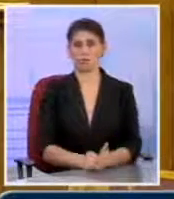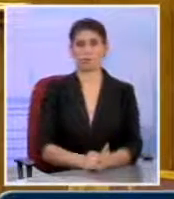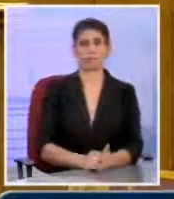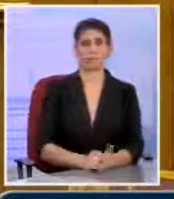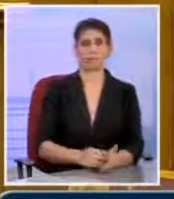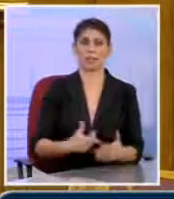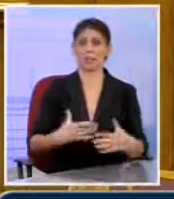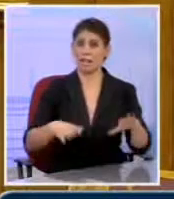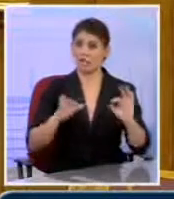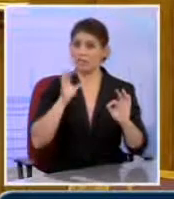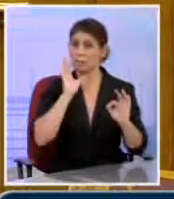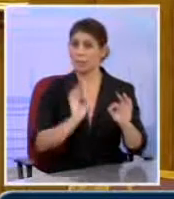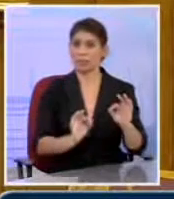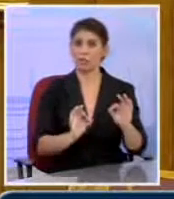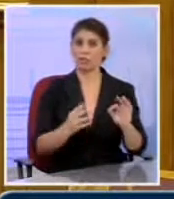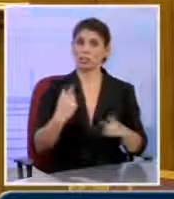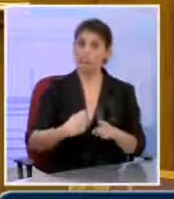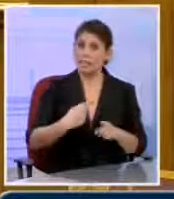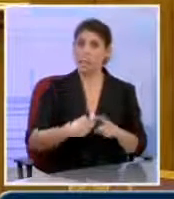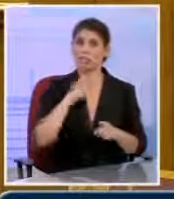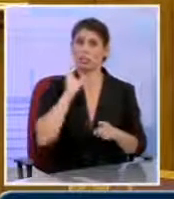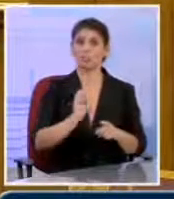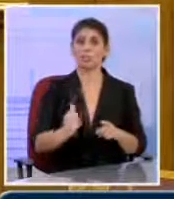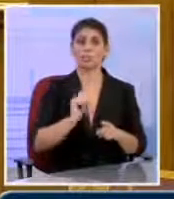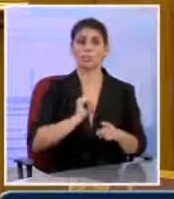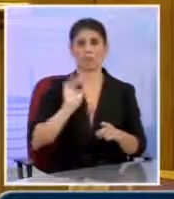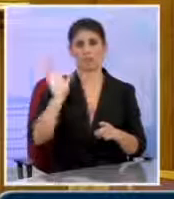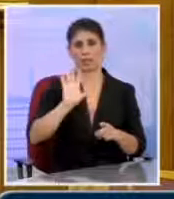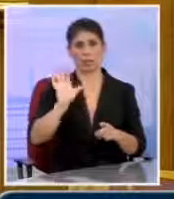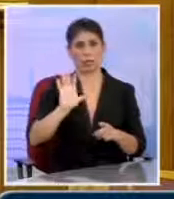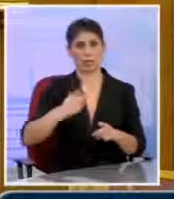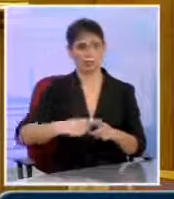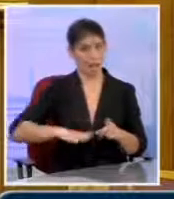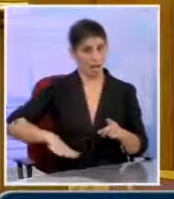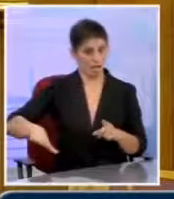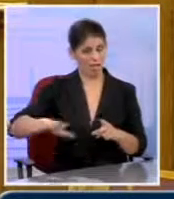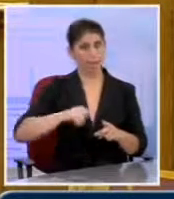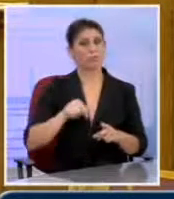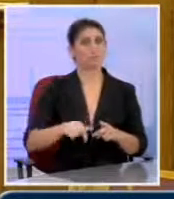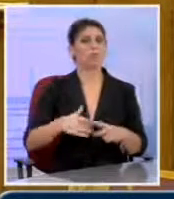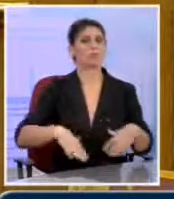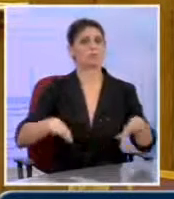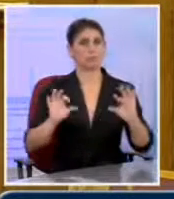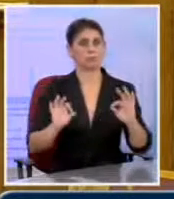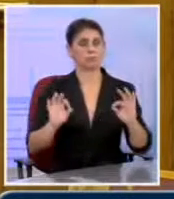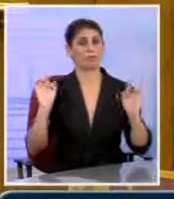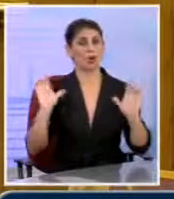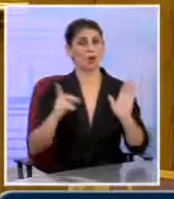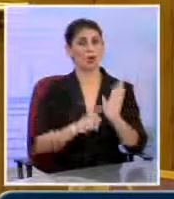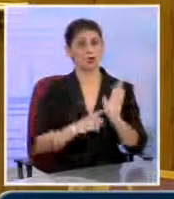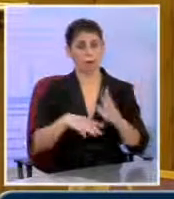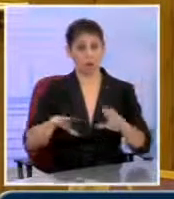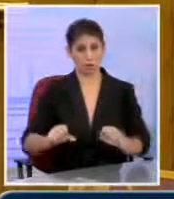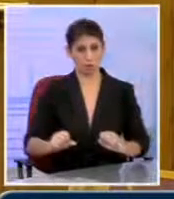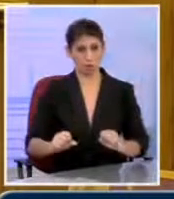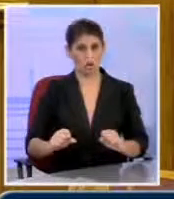η απαρχή στην πραγματικότητα, την ελληνική πραγματικότητα της ιδιωτικής τηλεόρασης στη χώρα, η οποία ξεκινά χωρίς νομικό